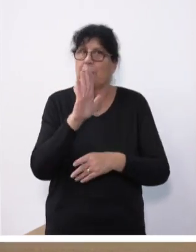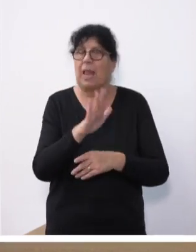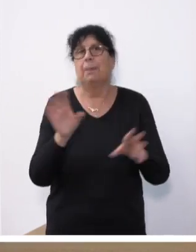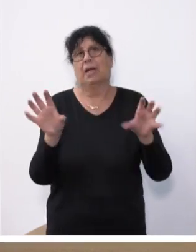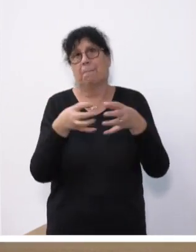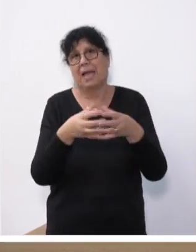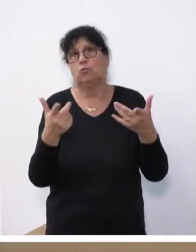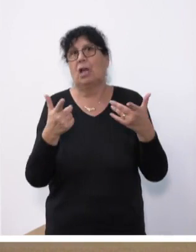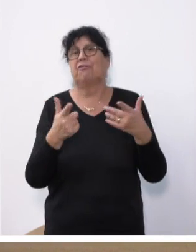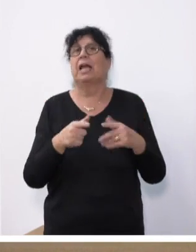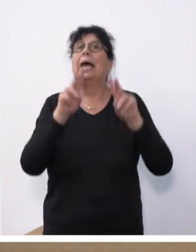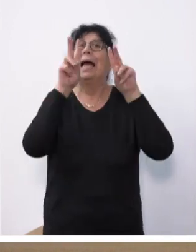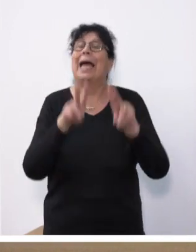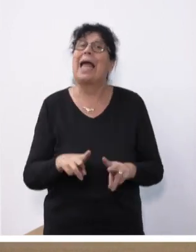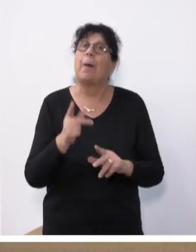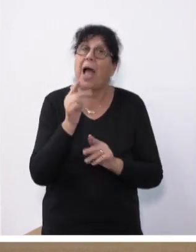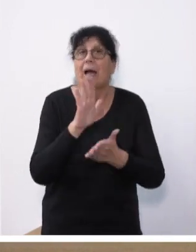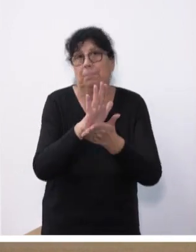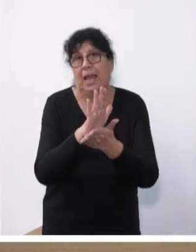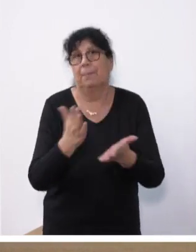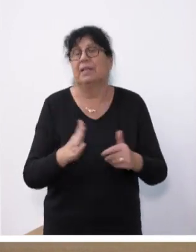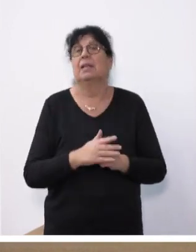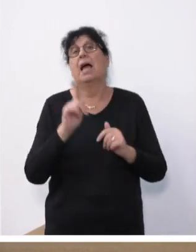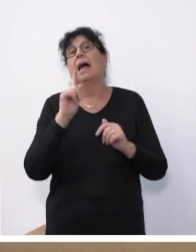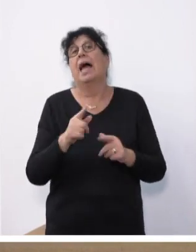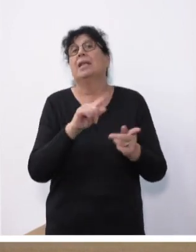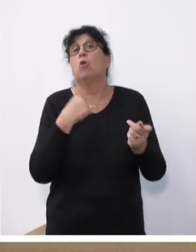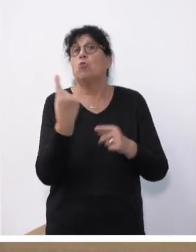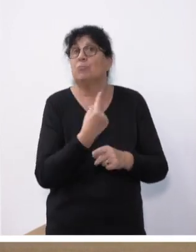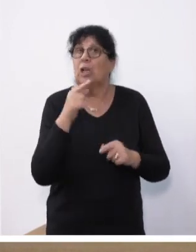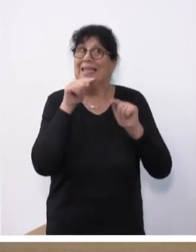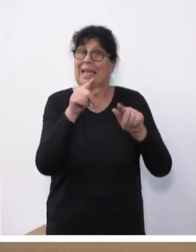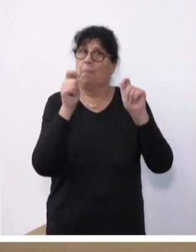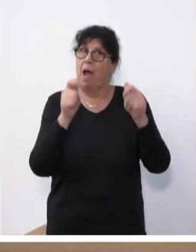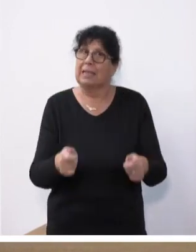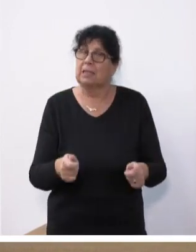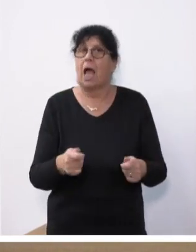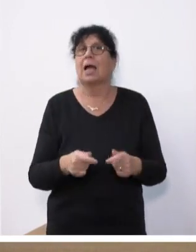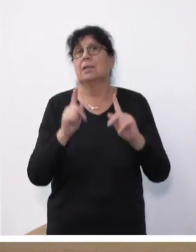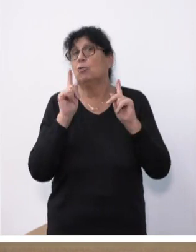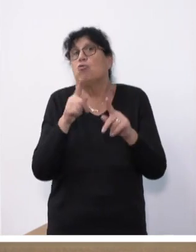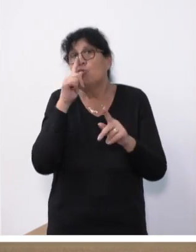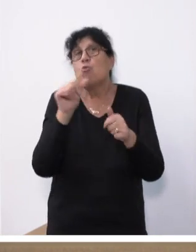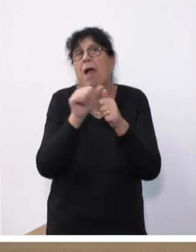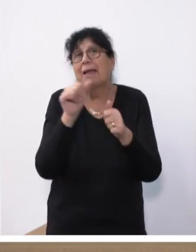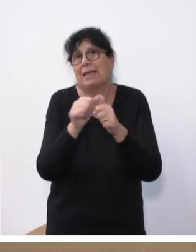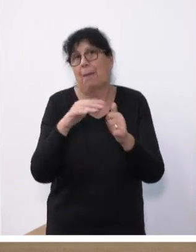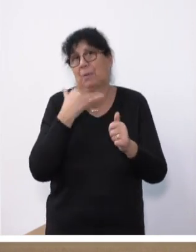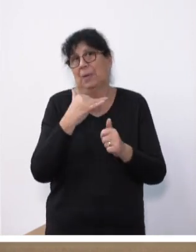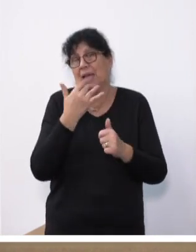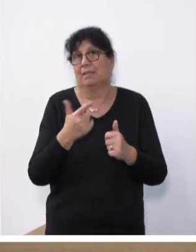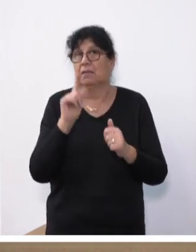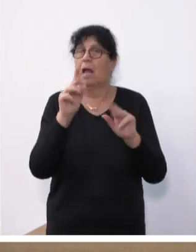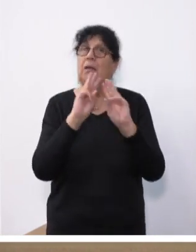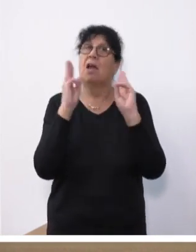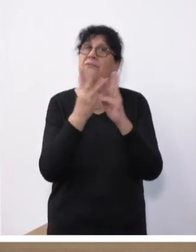der vermeintlich Ehrbaren verlangt. Ein Umstand, der in Ihrem Antrag, oh Wunder, sogar knapp angesprochen wird. Ein Weltbild,